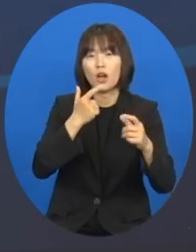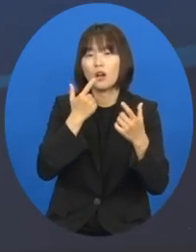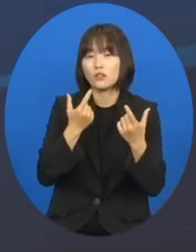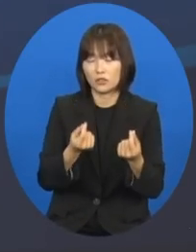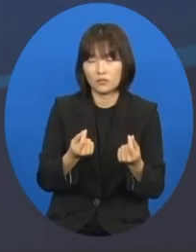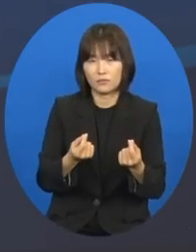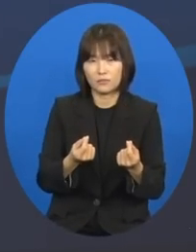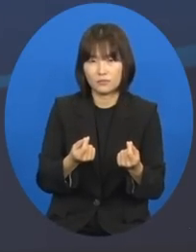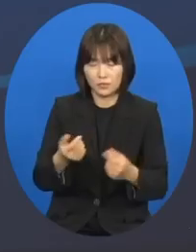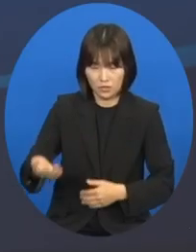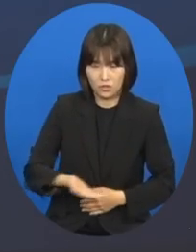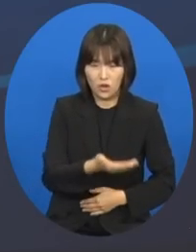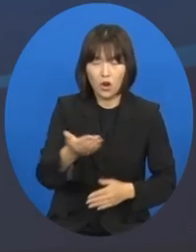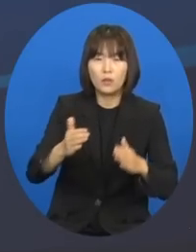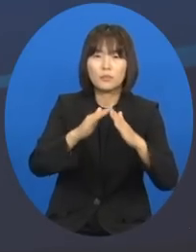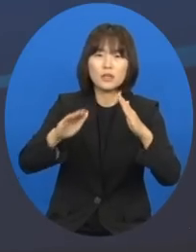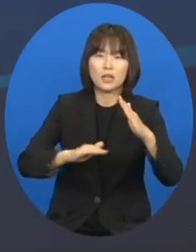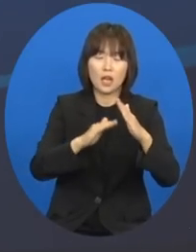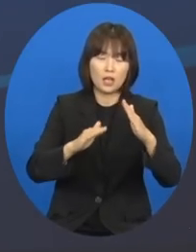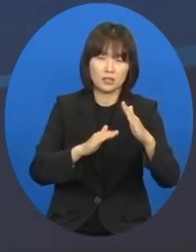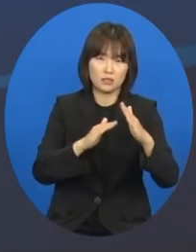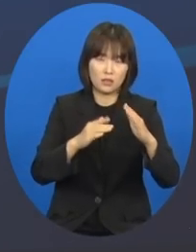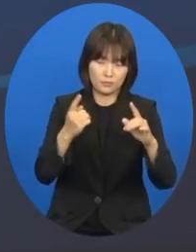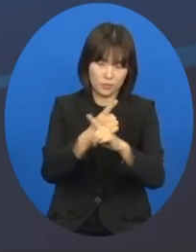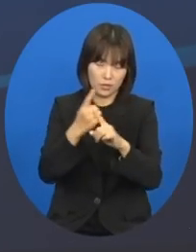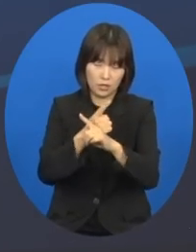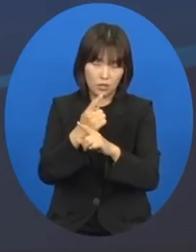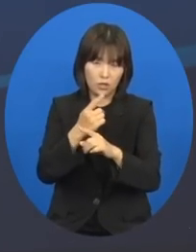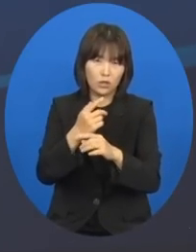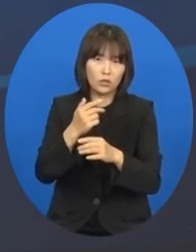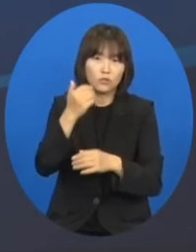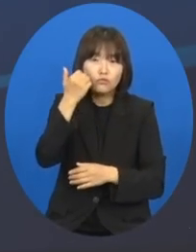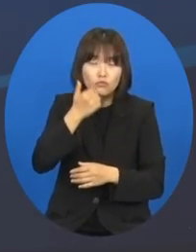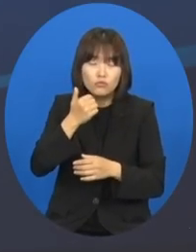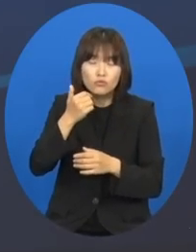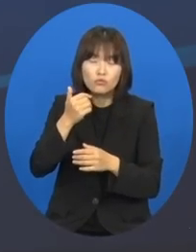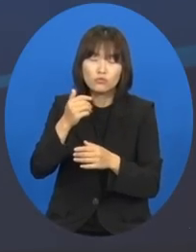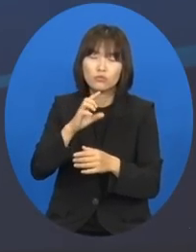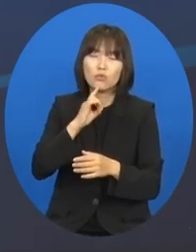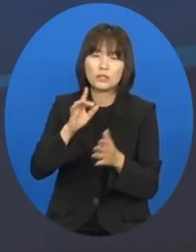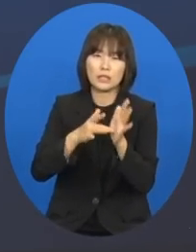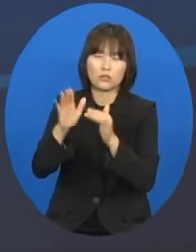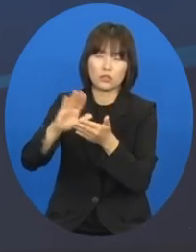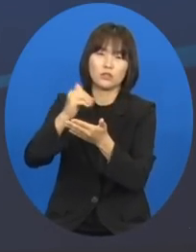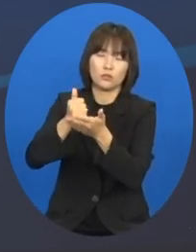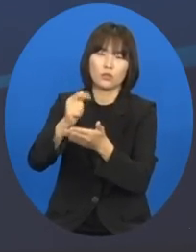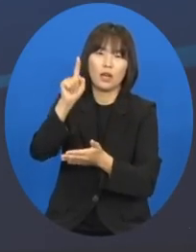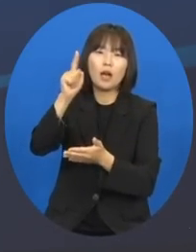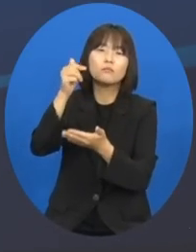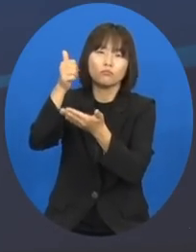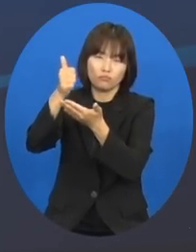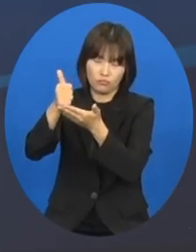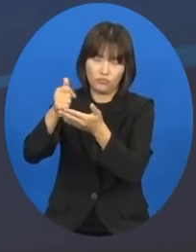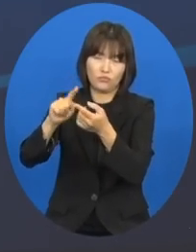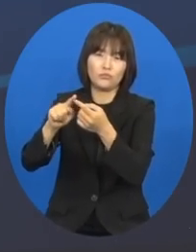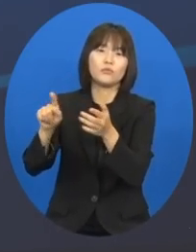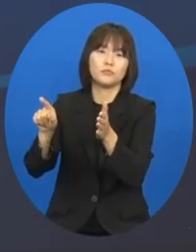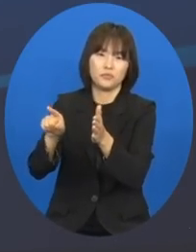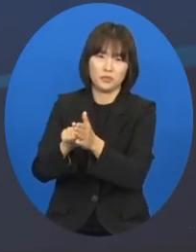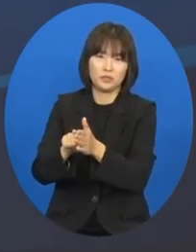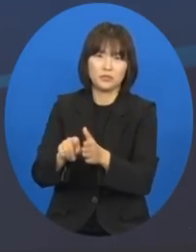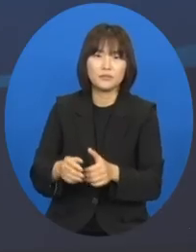때 여러분의 가정을 치유하실 수 있는 분은 오직 예수 그리스도 한 분이신 줄로 믿습니다 여러분의 가정에